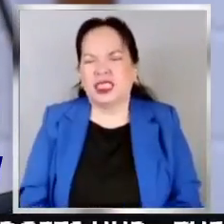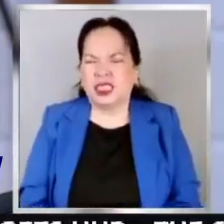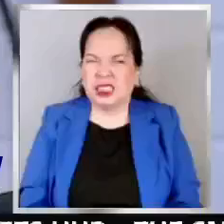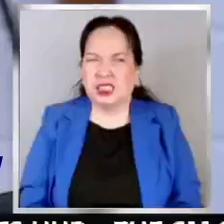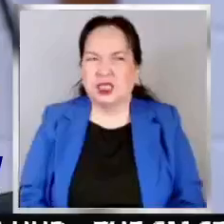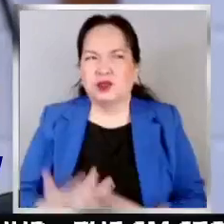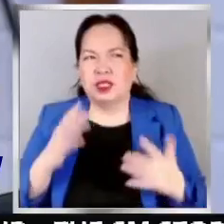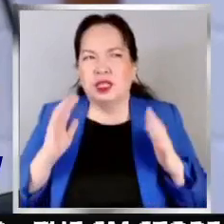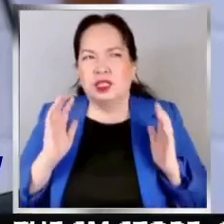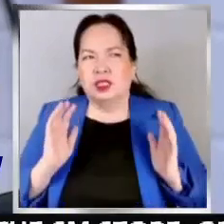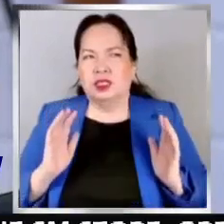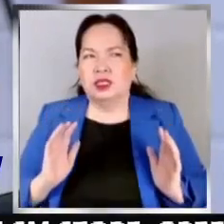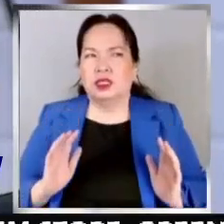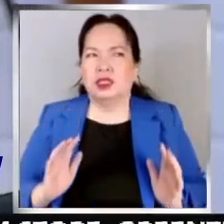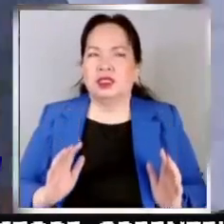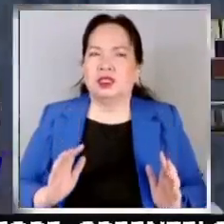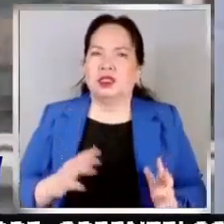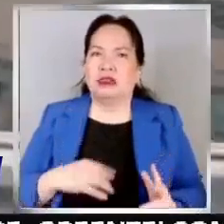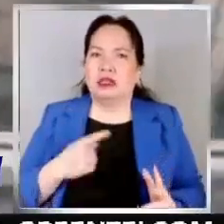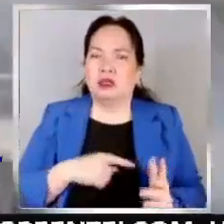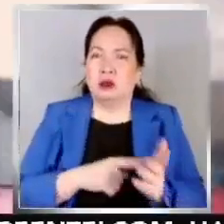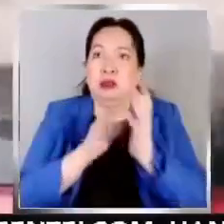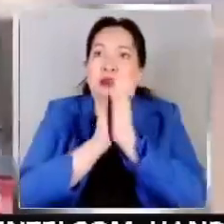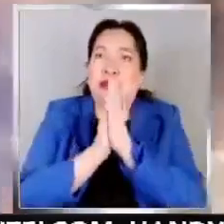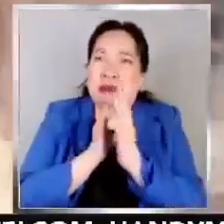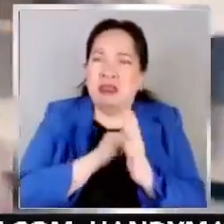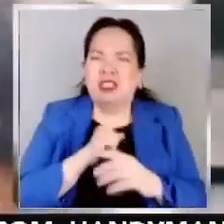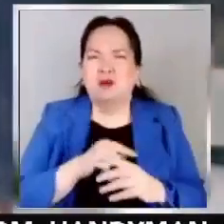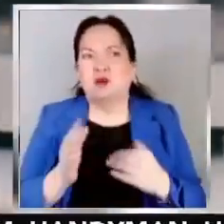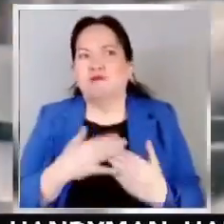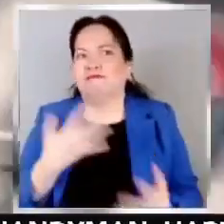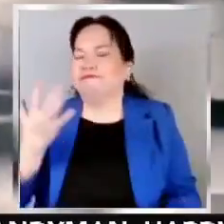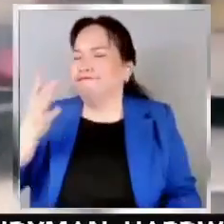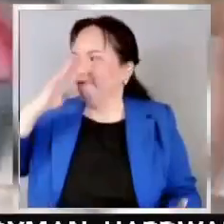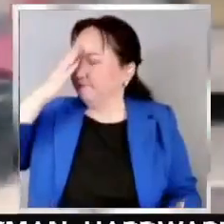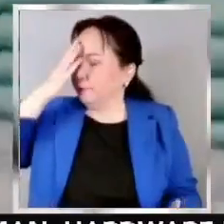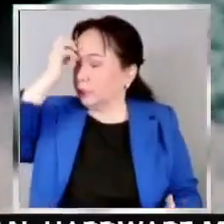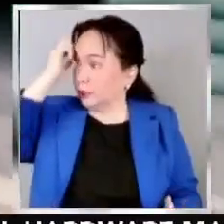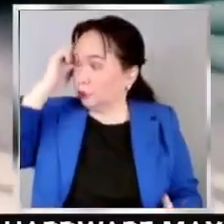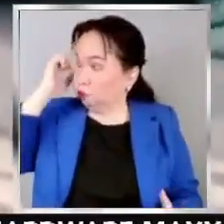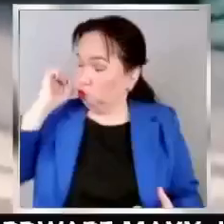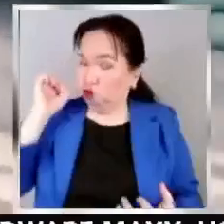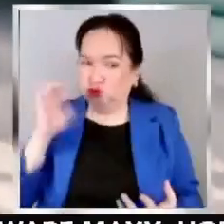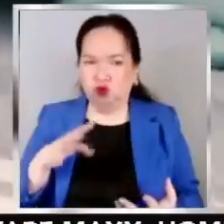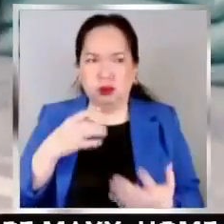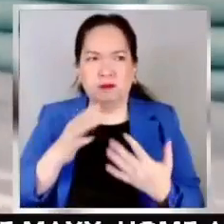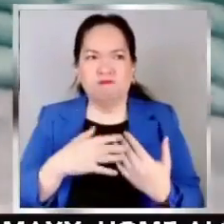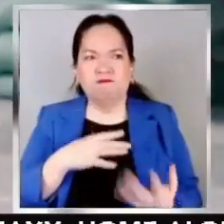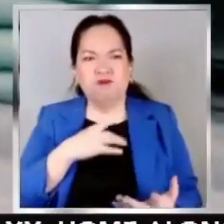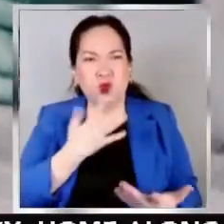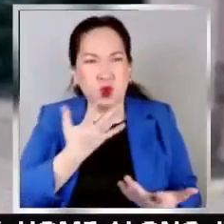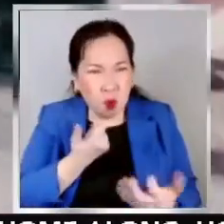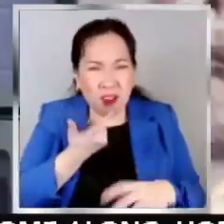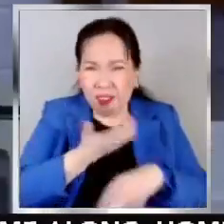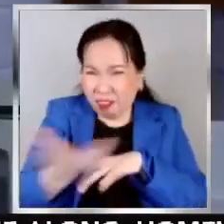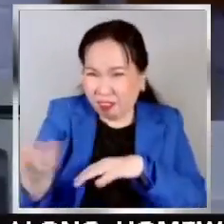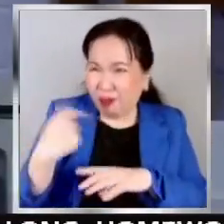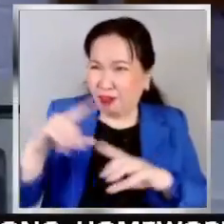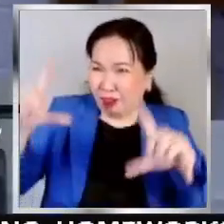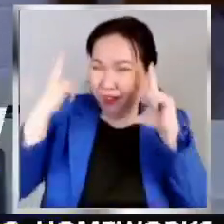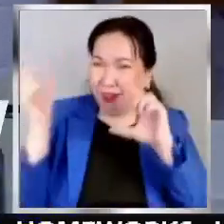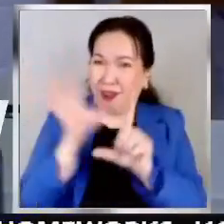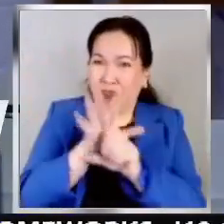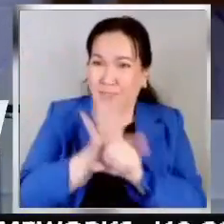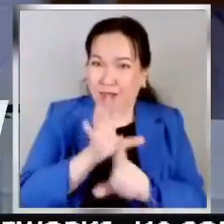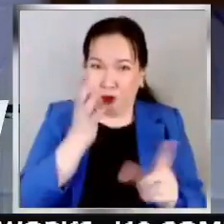ko, madidiskrasya ko pa itong mga to. Nakakagalit daw na dahil lang sa kagustuhang makarami ng views sa mga vloggers,